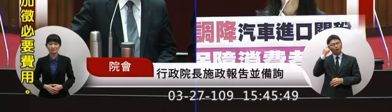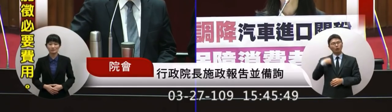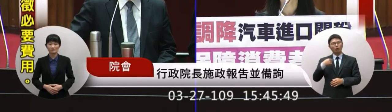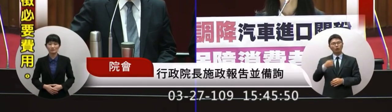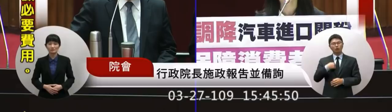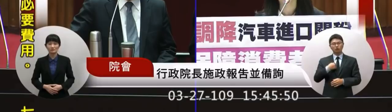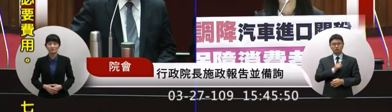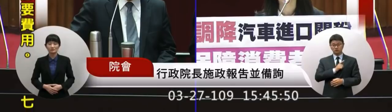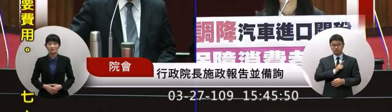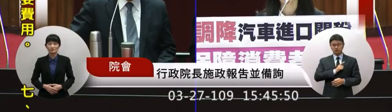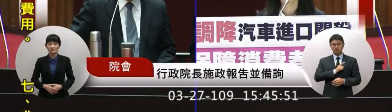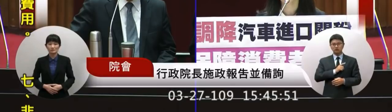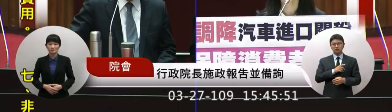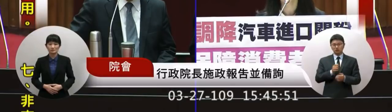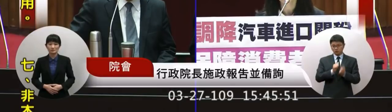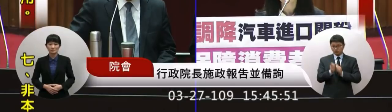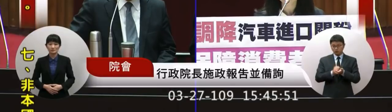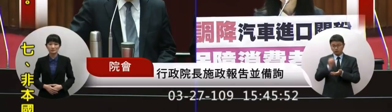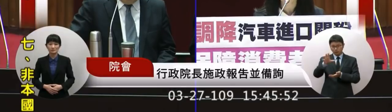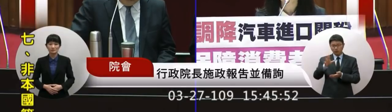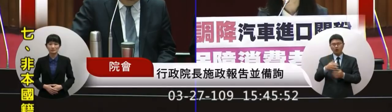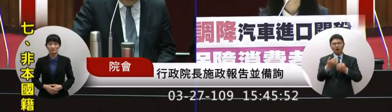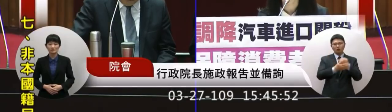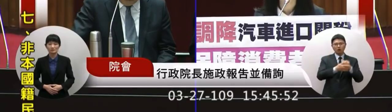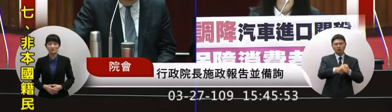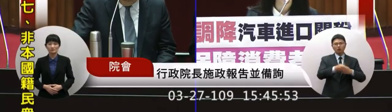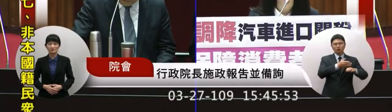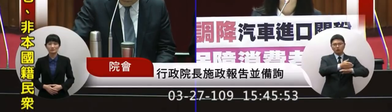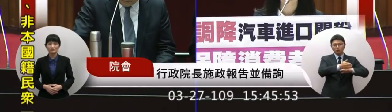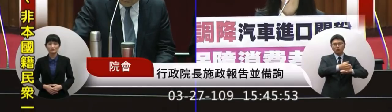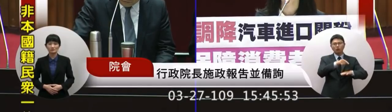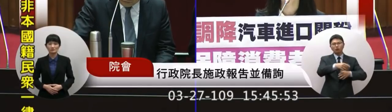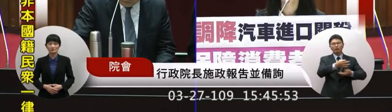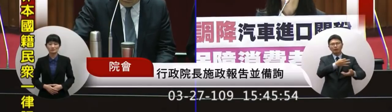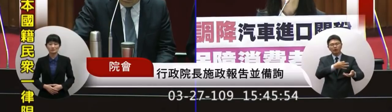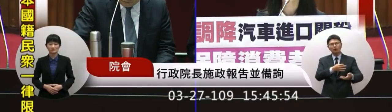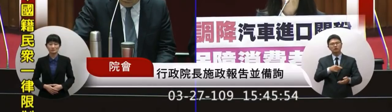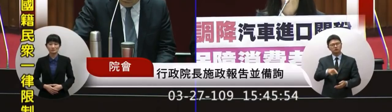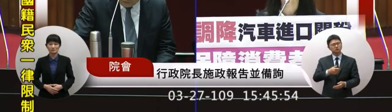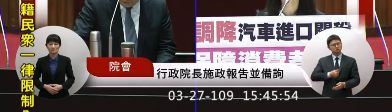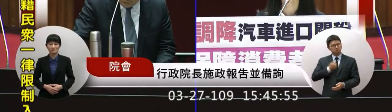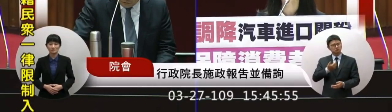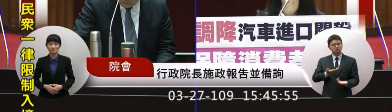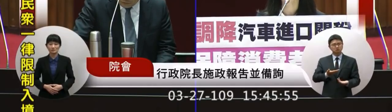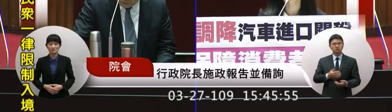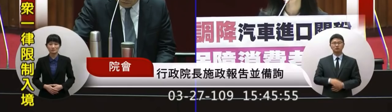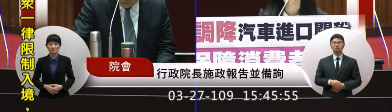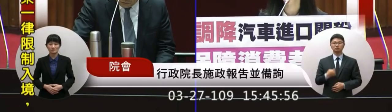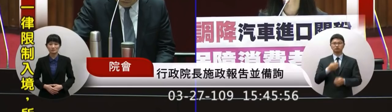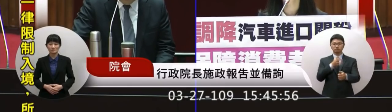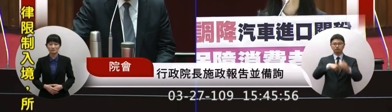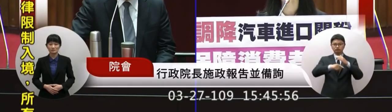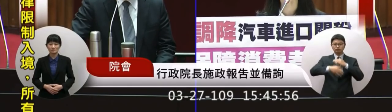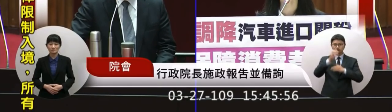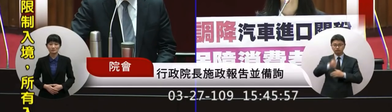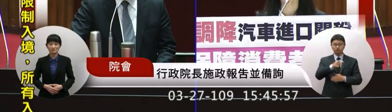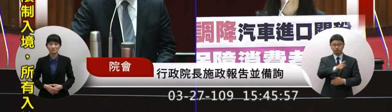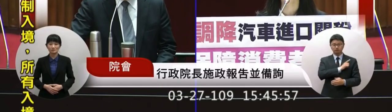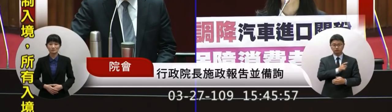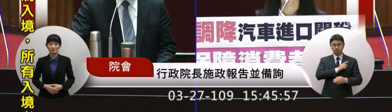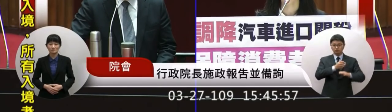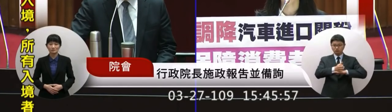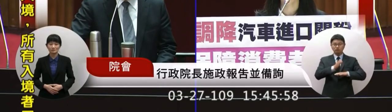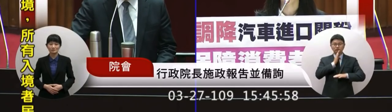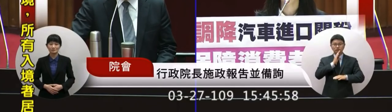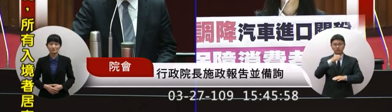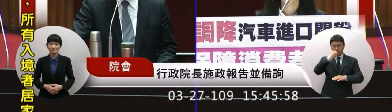人的钱来保障所谓的国产车。但是这样子到底有没有实际的效益呢？我先请问院长好了，院长你买的是